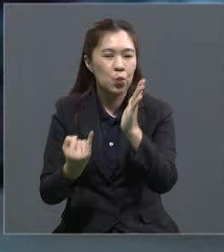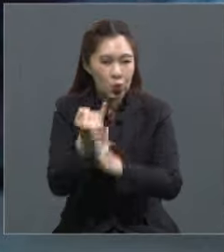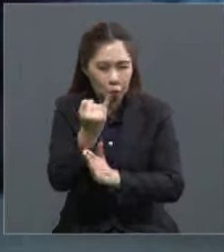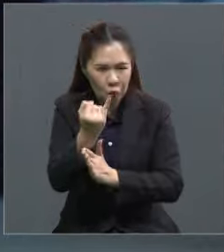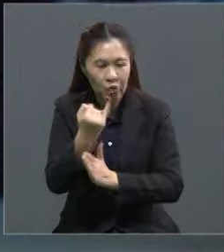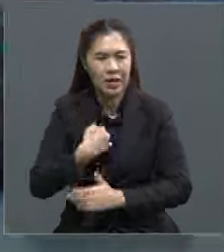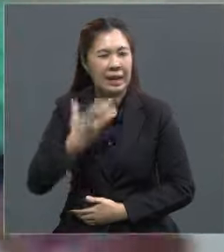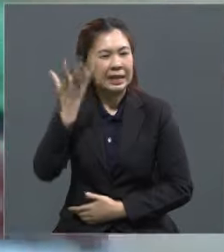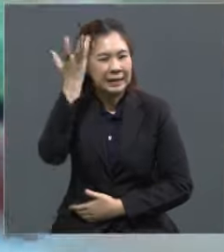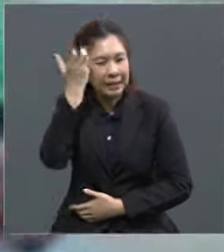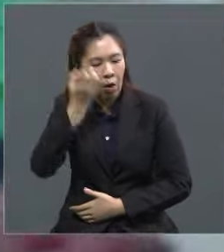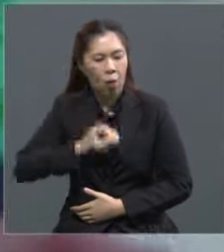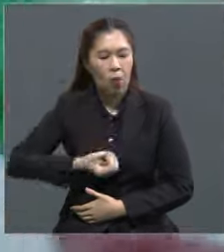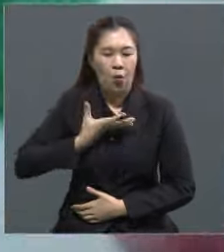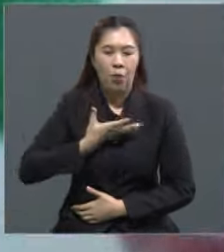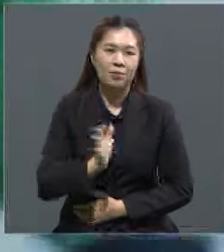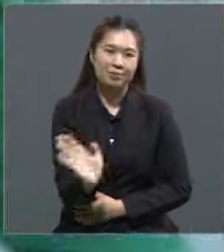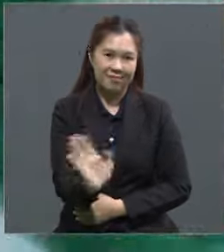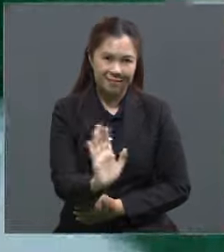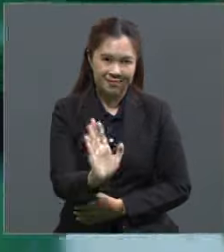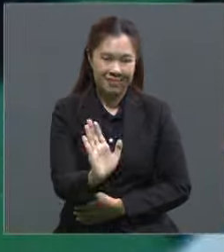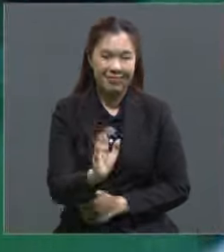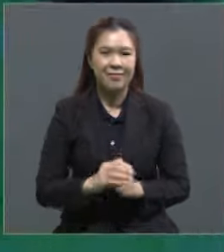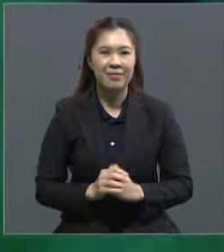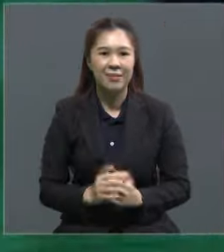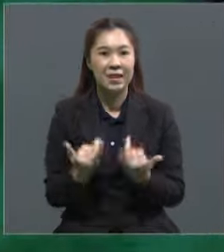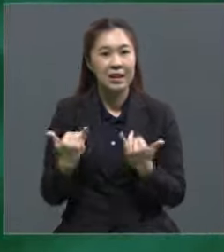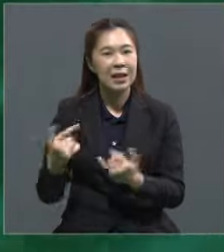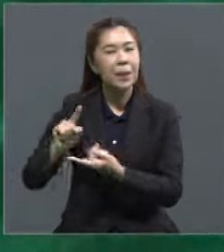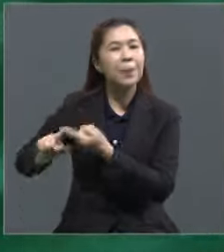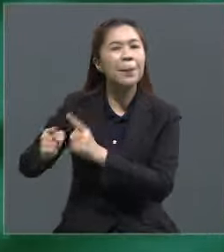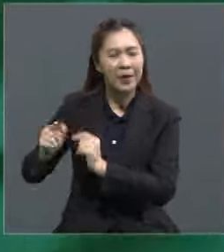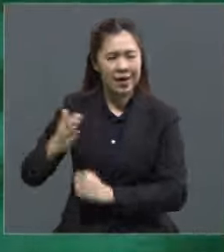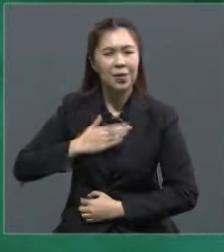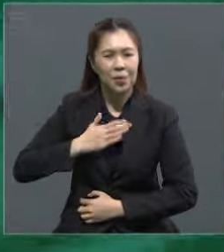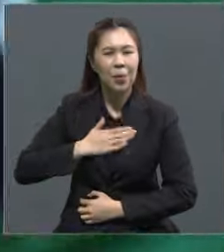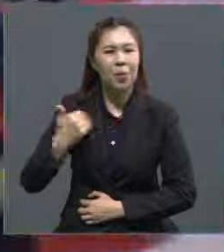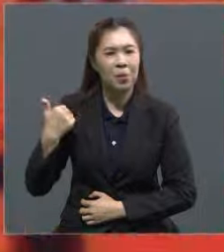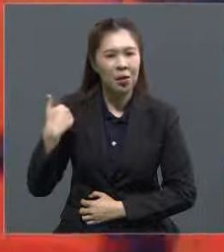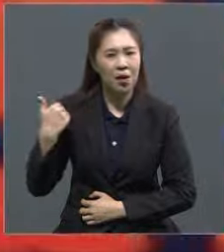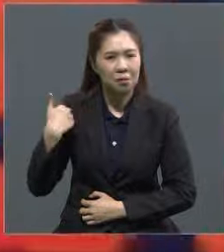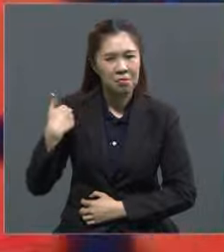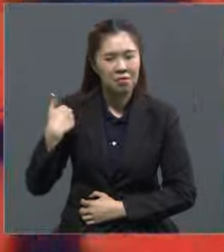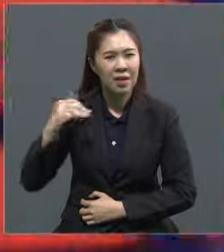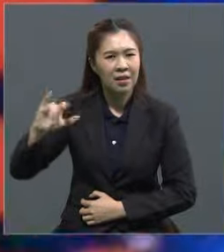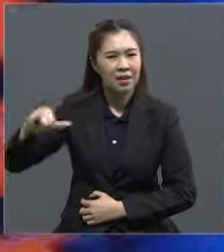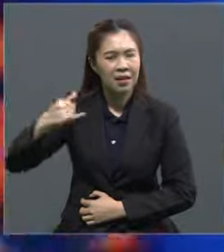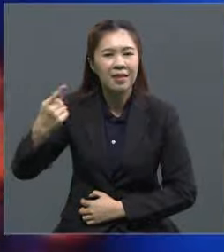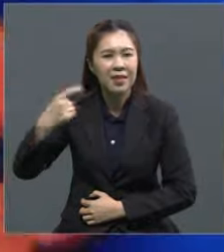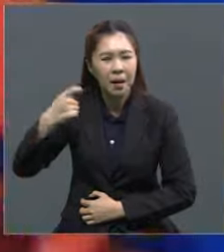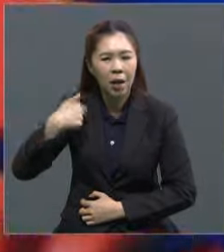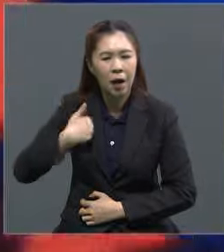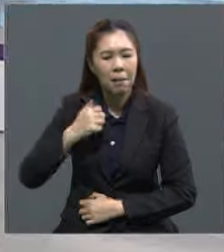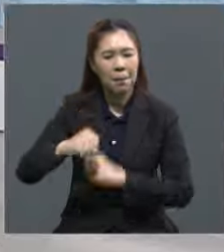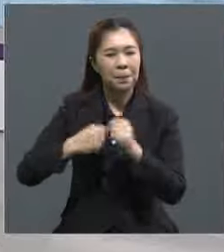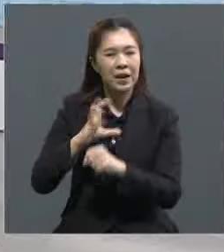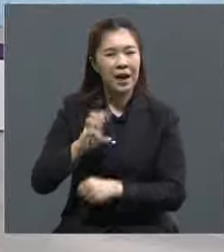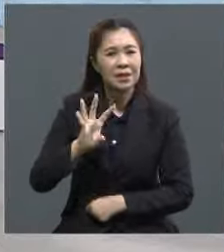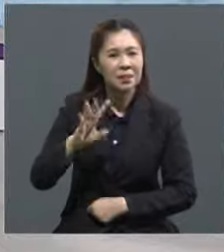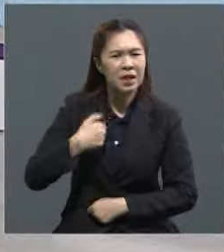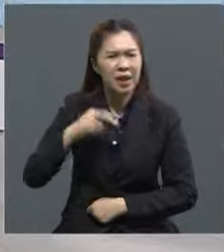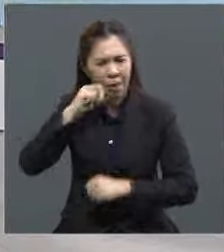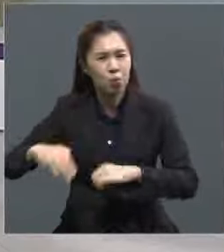ความตระหนกอย่างงั้นเพราะว่าอะไรครับเพราะว่าณขณะนี้เนี่ยเพื่อนผมเอยใครเอยนะครับก็มีการที่จะติดต่อมาเป็นอย่างปี 54มั้ยบริเวณตรงนี้